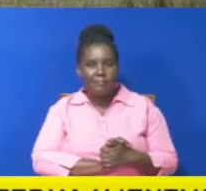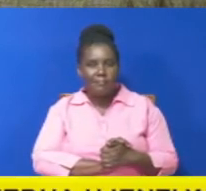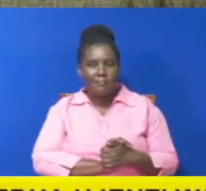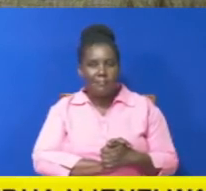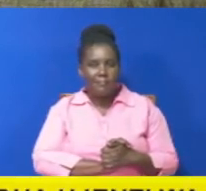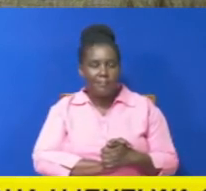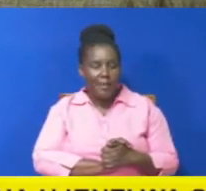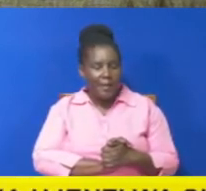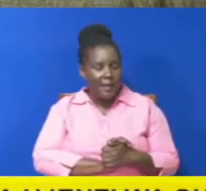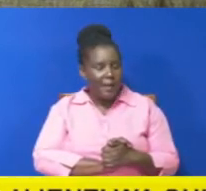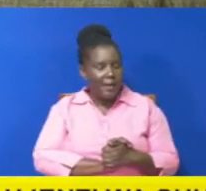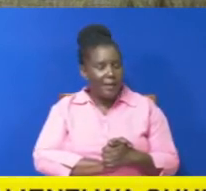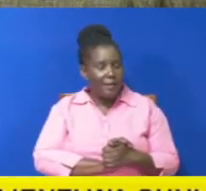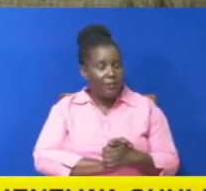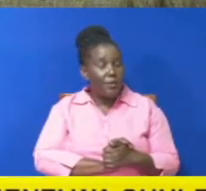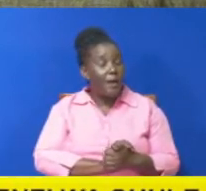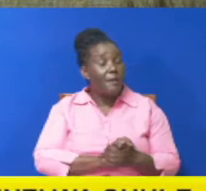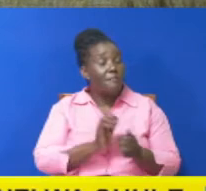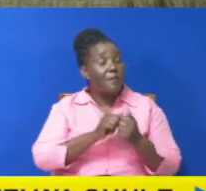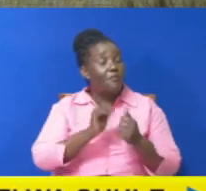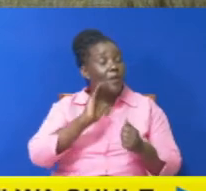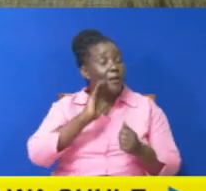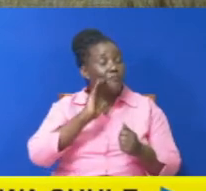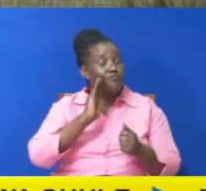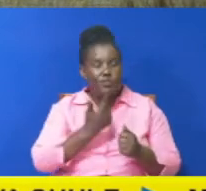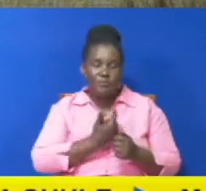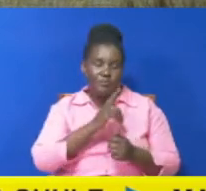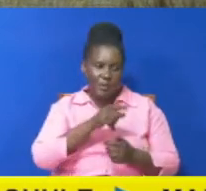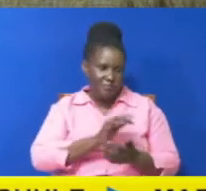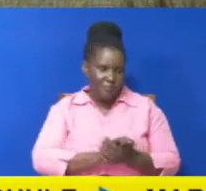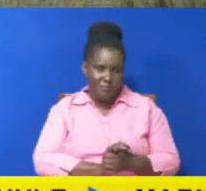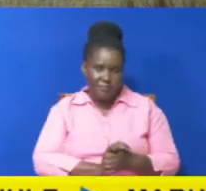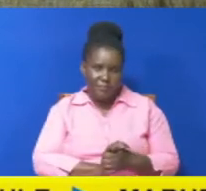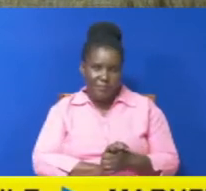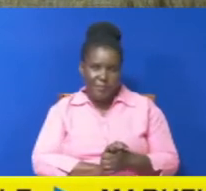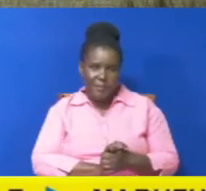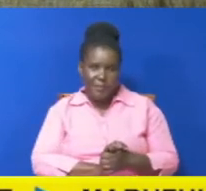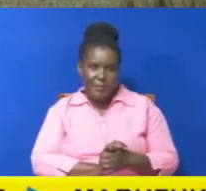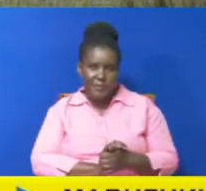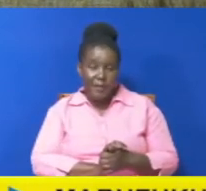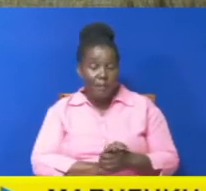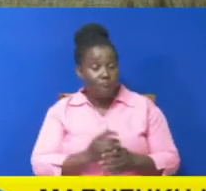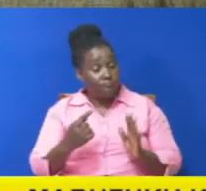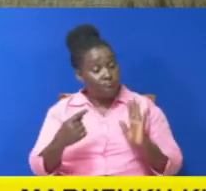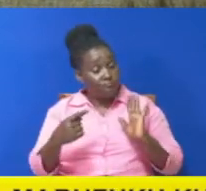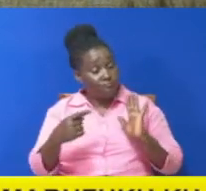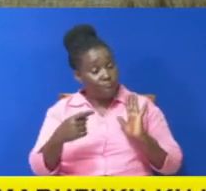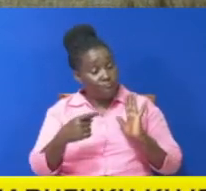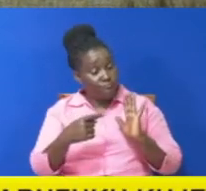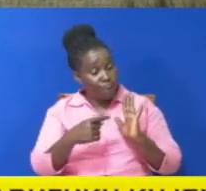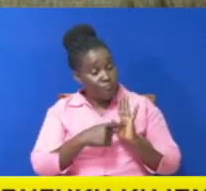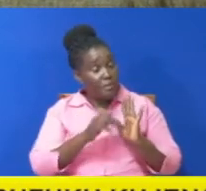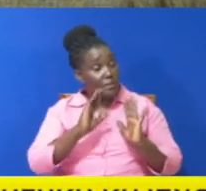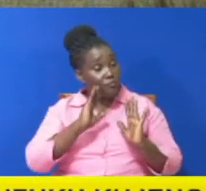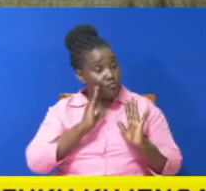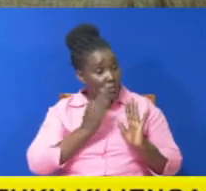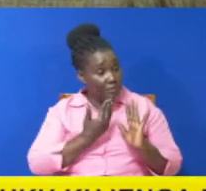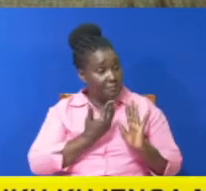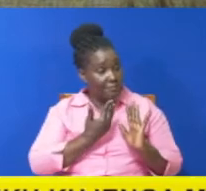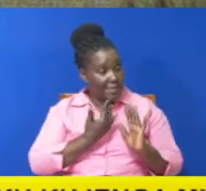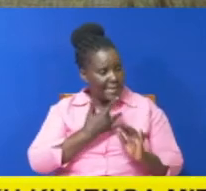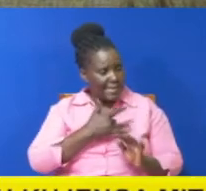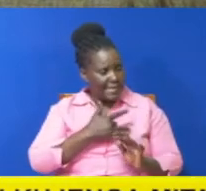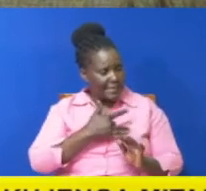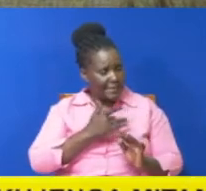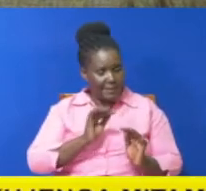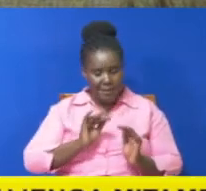unaona la kawaida sana. Ule uzuri unakuja kuona wa kawaida sana. Kwa pointi ya msingi ni kwamba hisia zako ziweke pembeni, tumia akili. Kuna